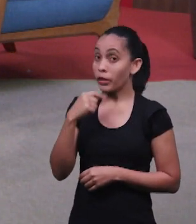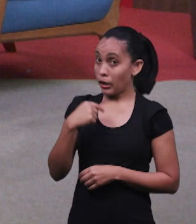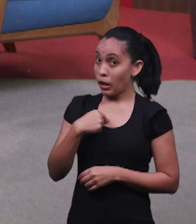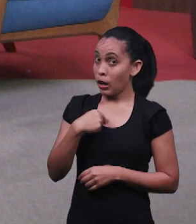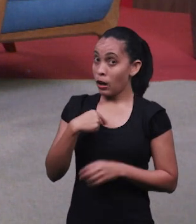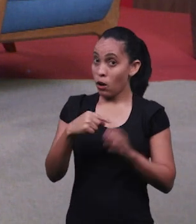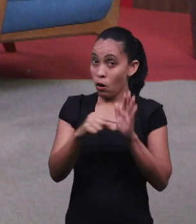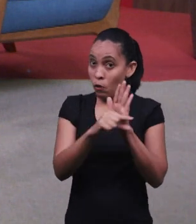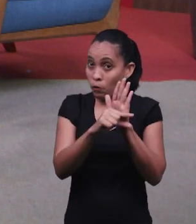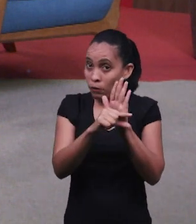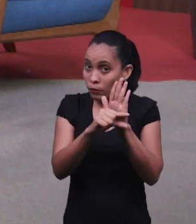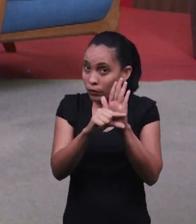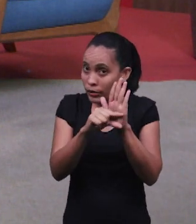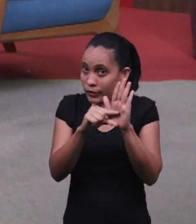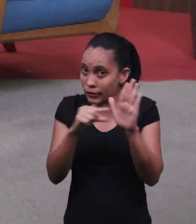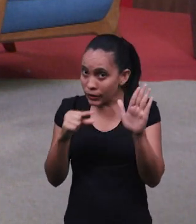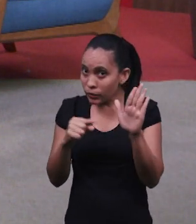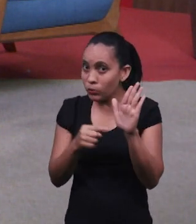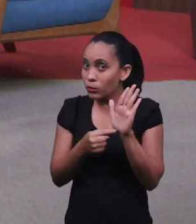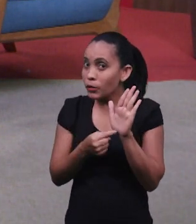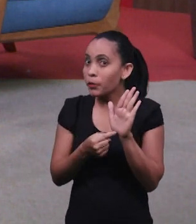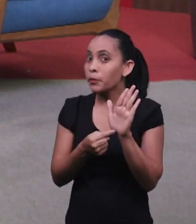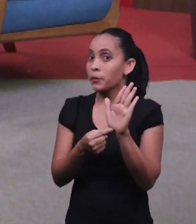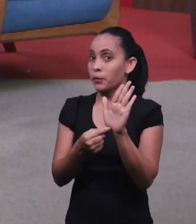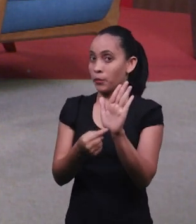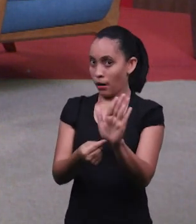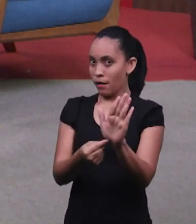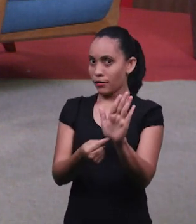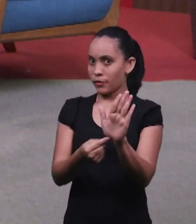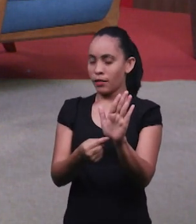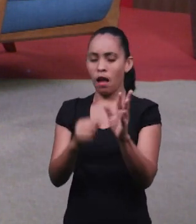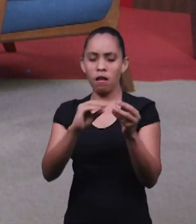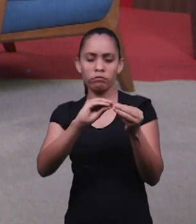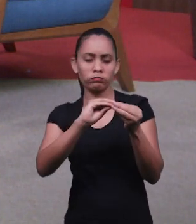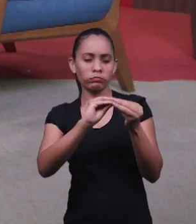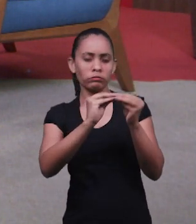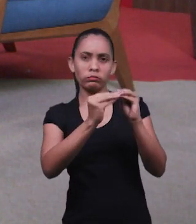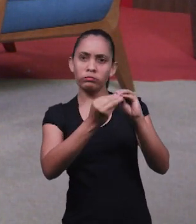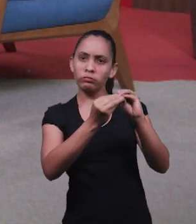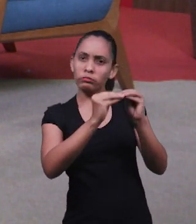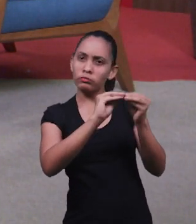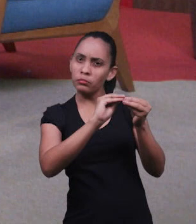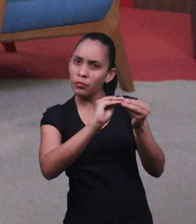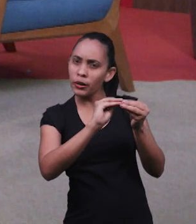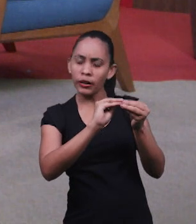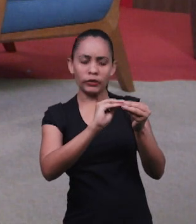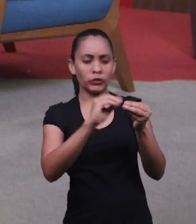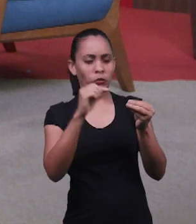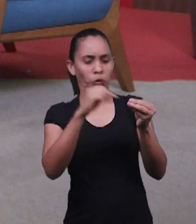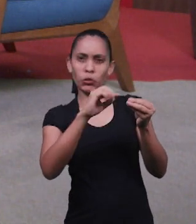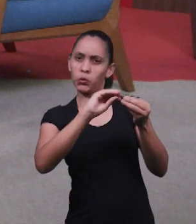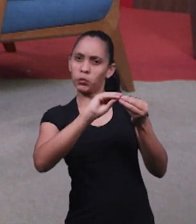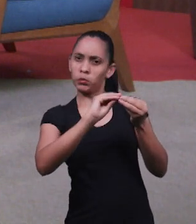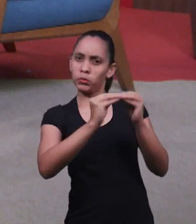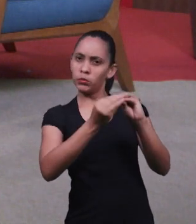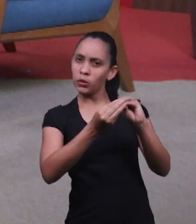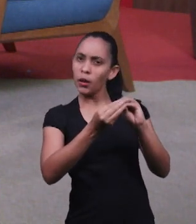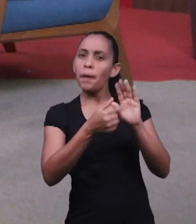ici dans ma tête, le verset qui ouvre, qui parle et qu'il me baise des baisers de sa